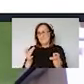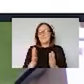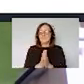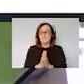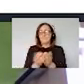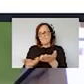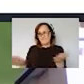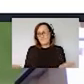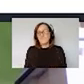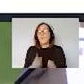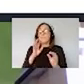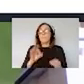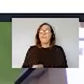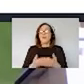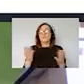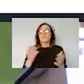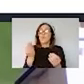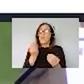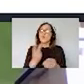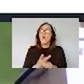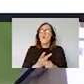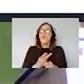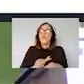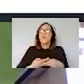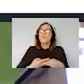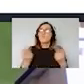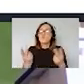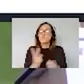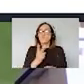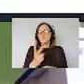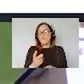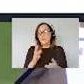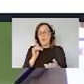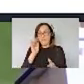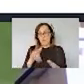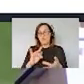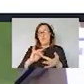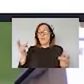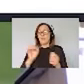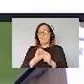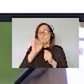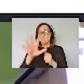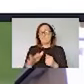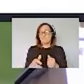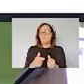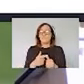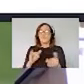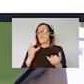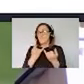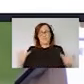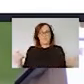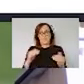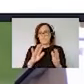pojawi. I drodzy Państwo, jeszcze pokażę udostępnienie. Możemy oczywiście wysłać link i udostępnić go w różny sposób. No